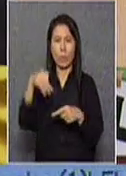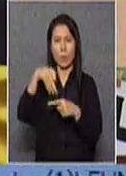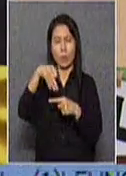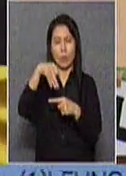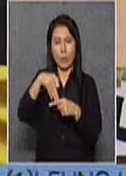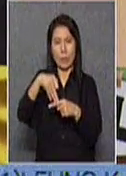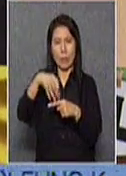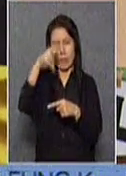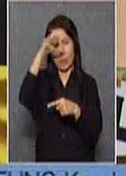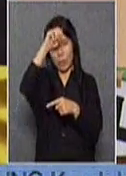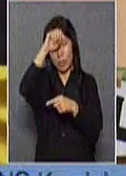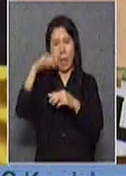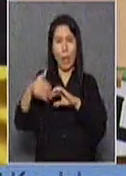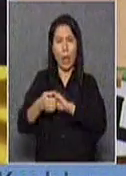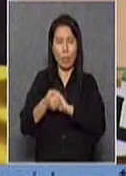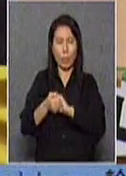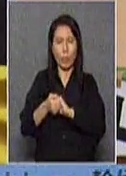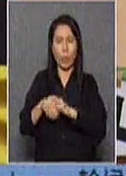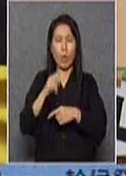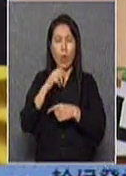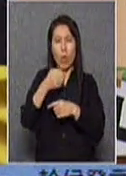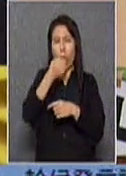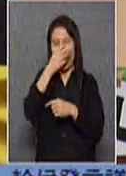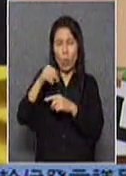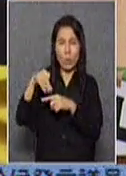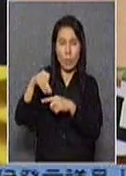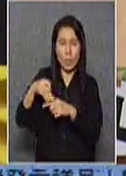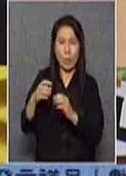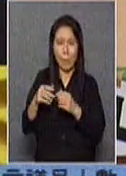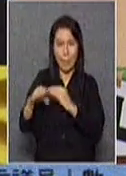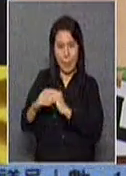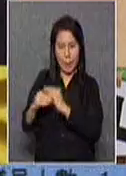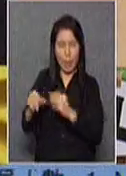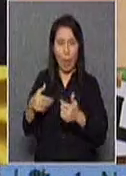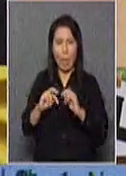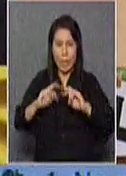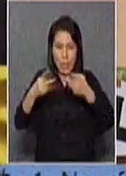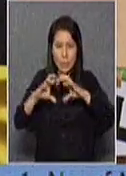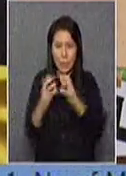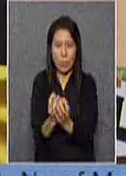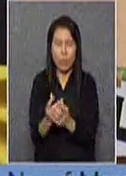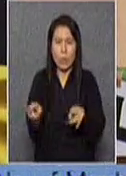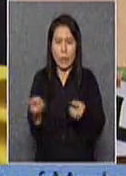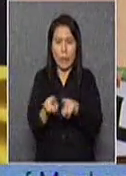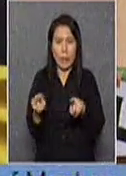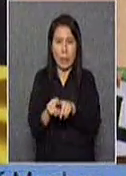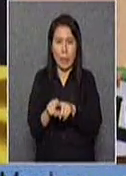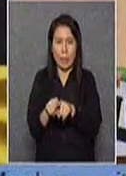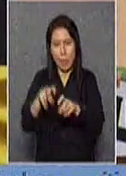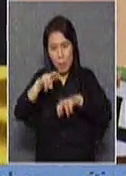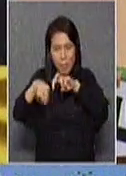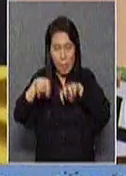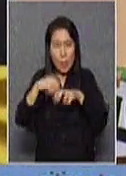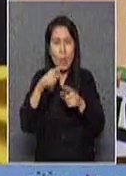合作，通過港深邊界區發展聯合專責小組一起探討